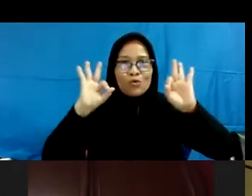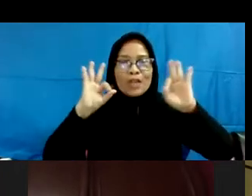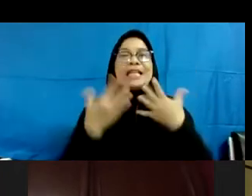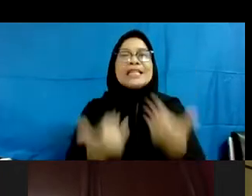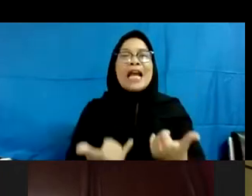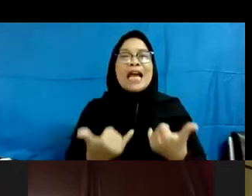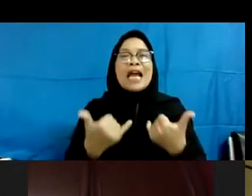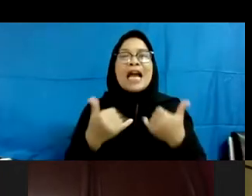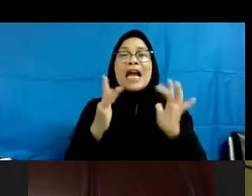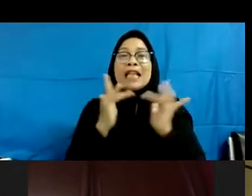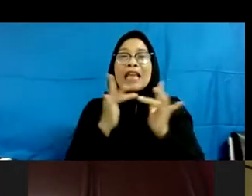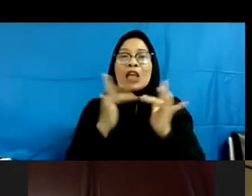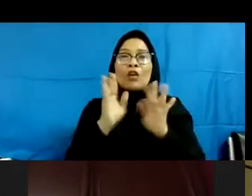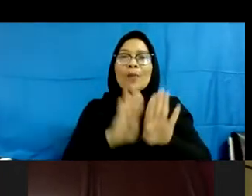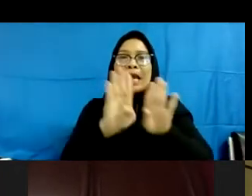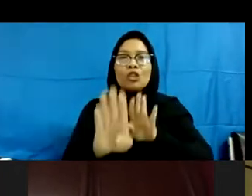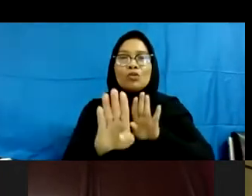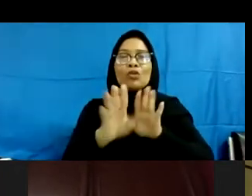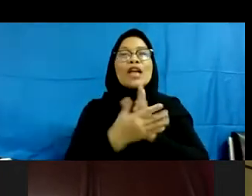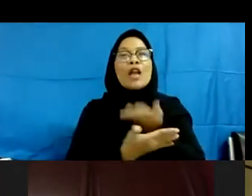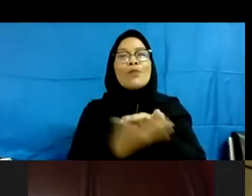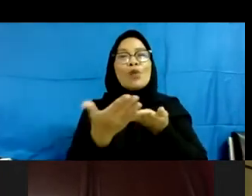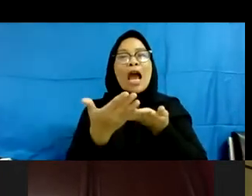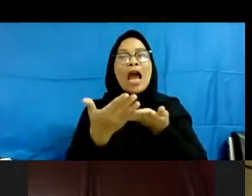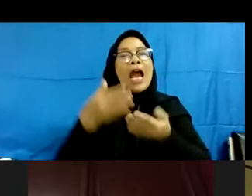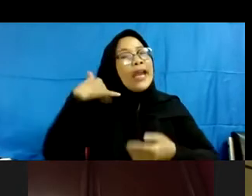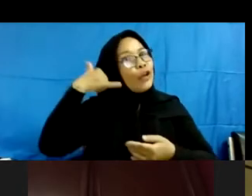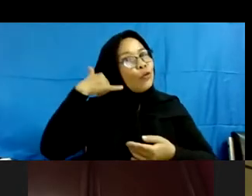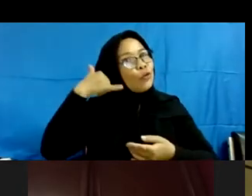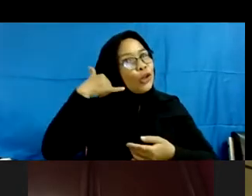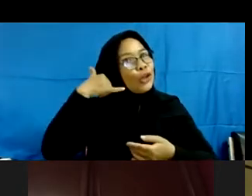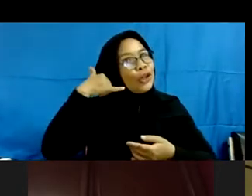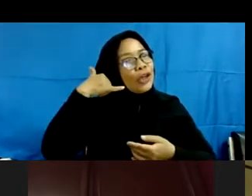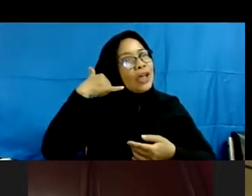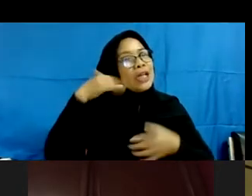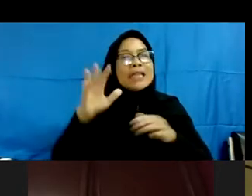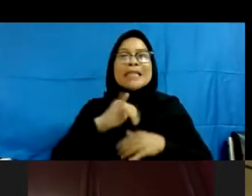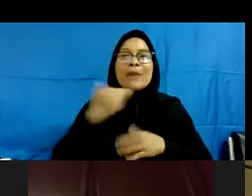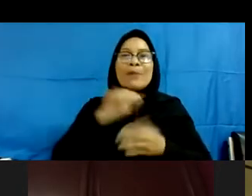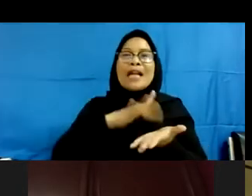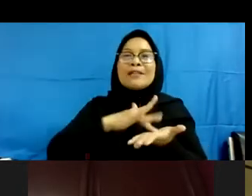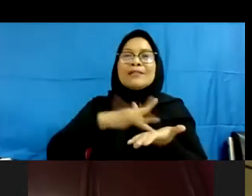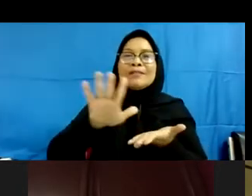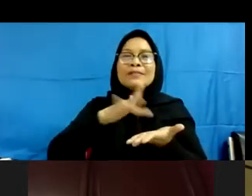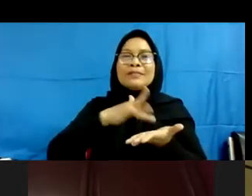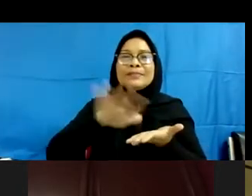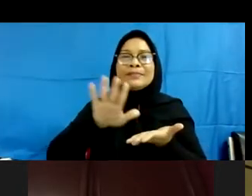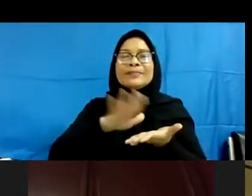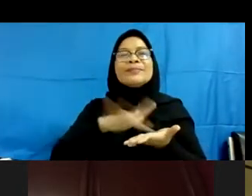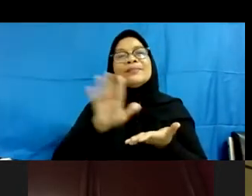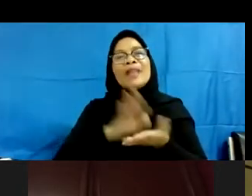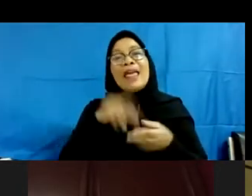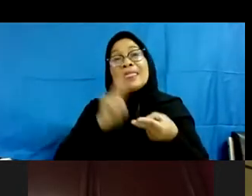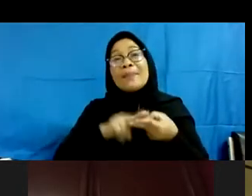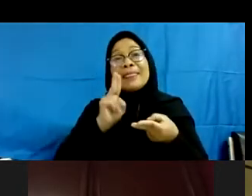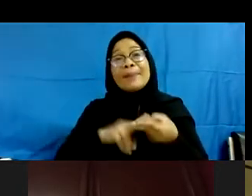maju, dengan makin murahnya harga handphone yang operating systemnya Android gitu ya. Jadi teman-teman tunanetra